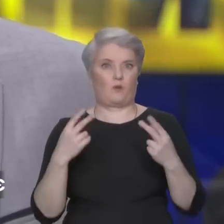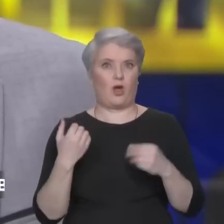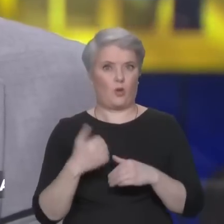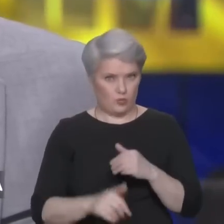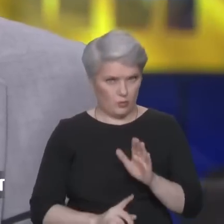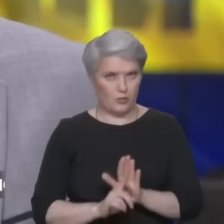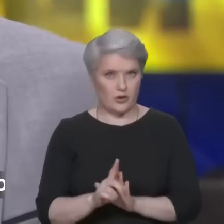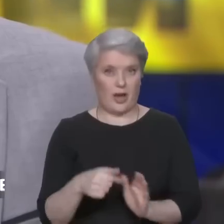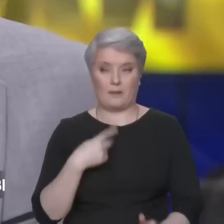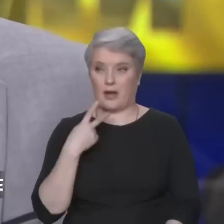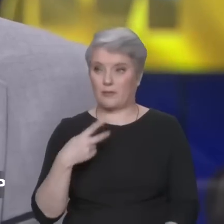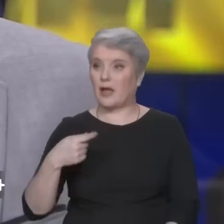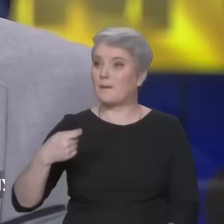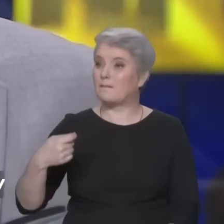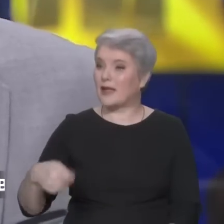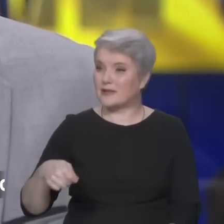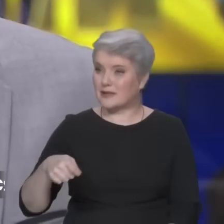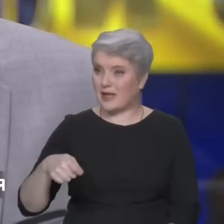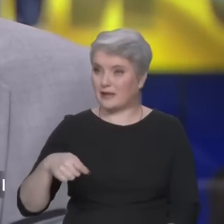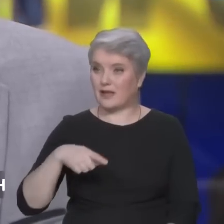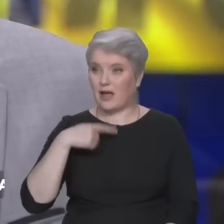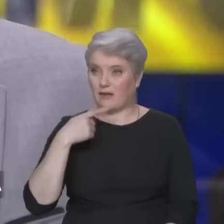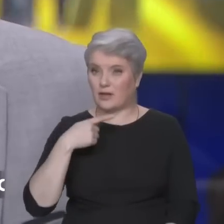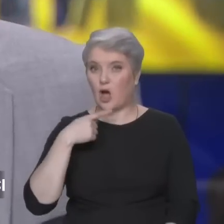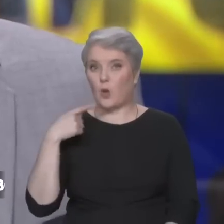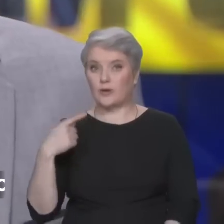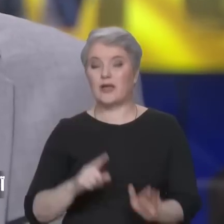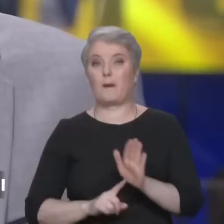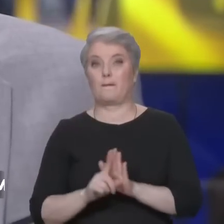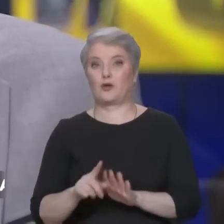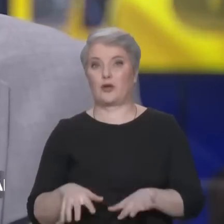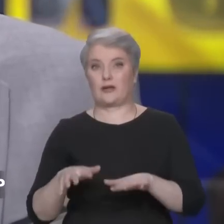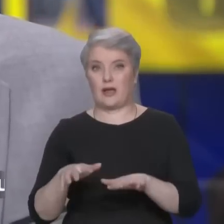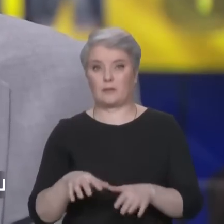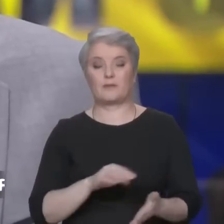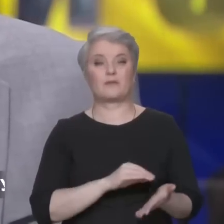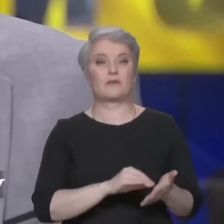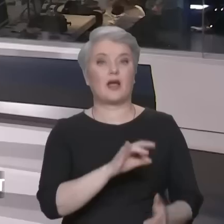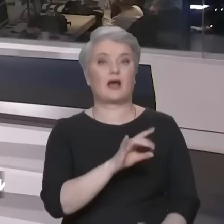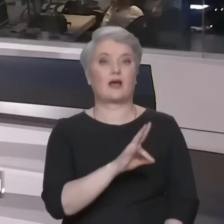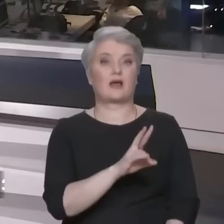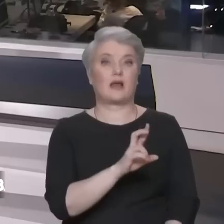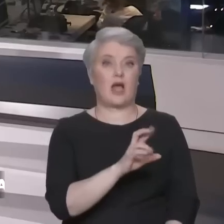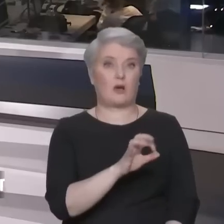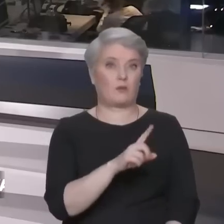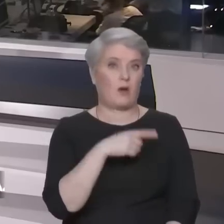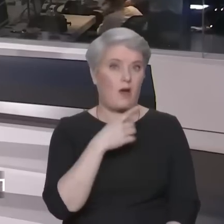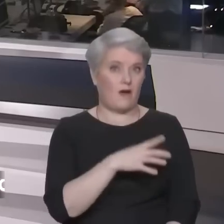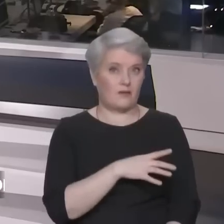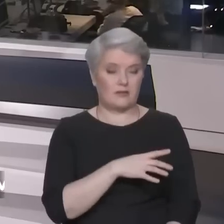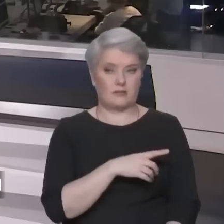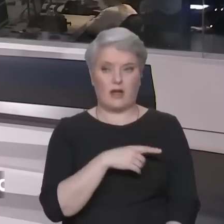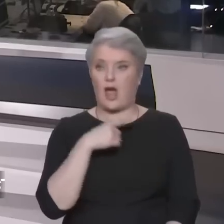і напередодні, і президент в інтерв'ю заявляв, що Росія вже почала той масштабний наступ, і секретар РНБО про це говорив. Але от Росія